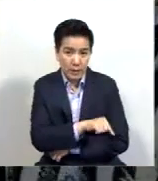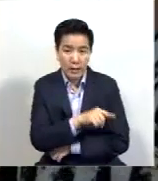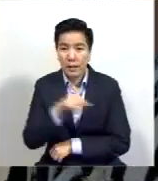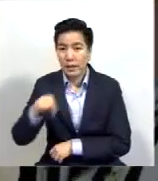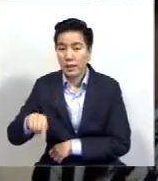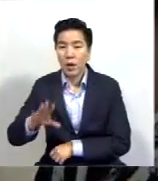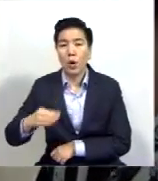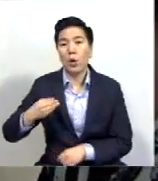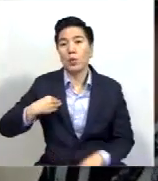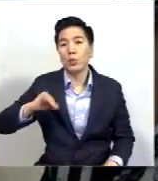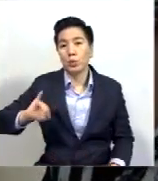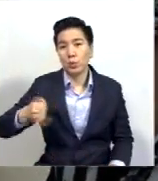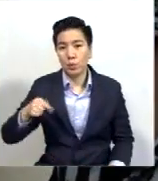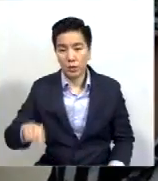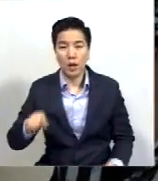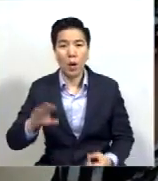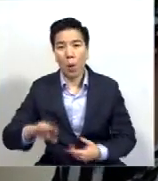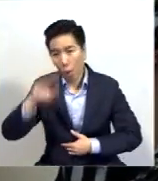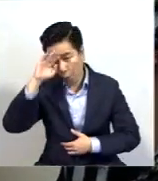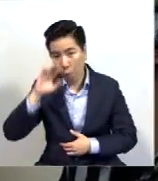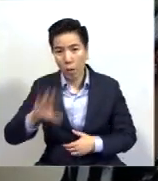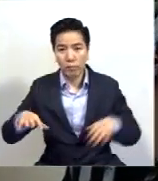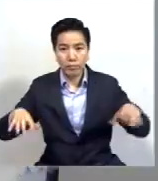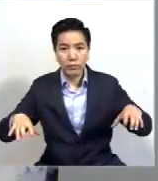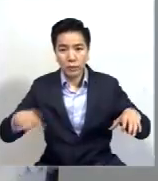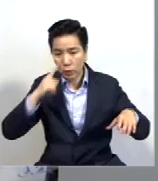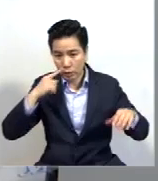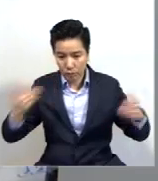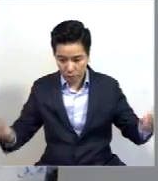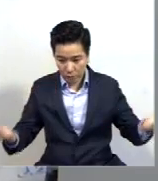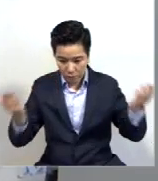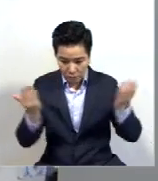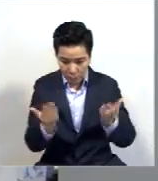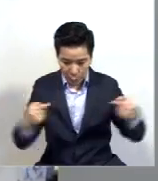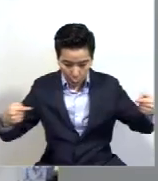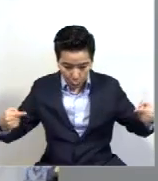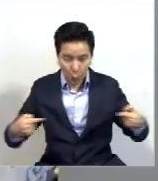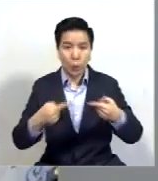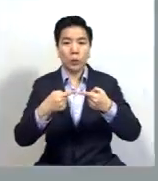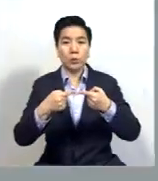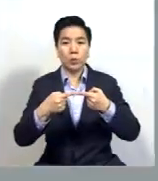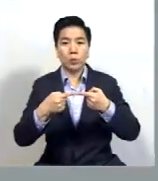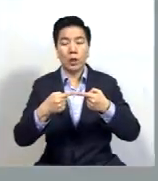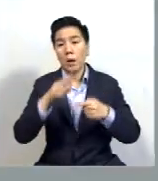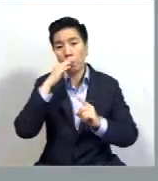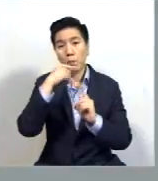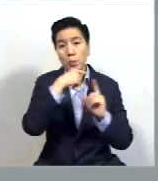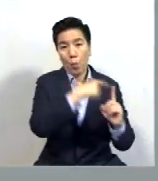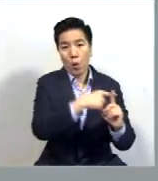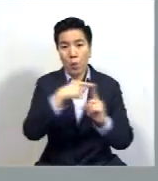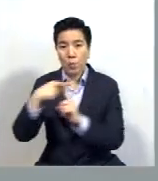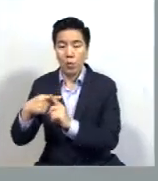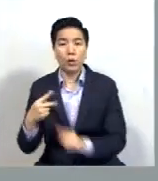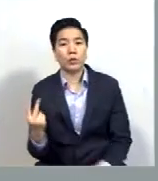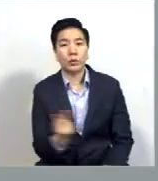ยโรคติดต่อหวัดใหม่ของจุฬาลงกรณ์คอนเฟิร์มกันนะครับถ้าเป็นบวกต้องเป็นบวกทั้ง2